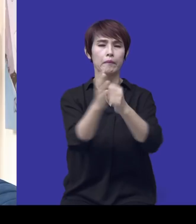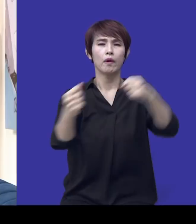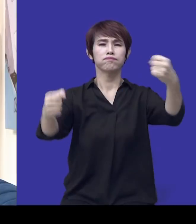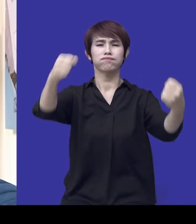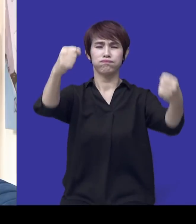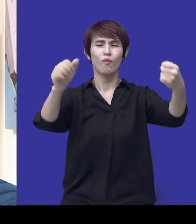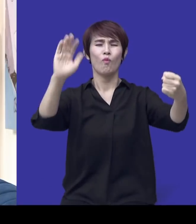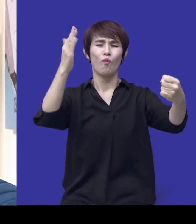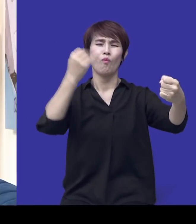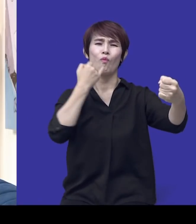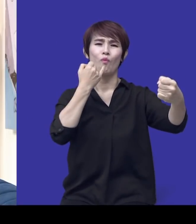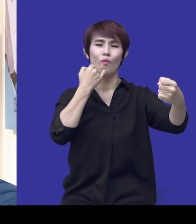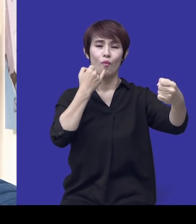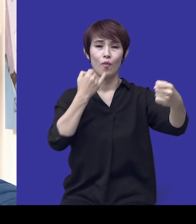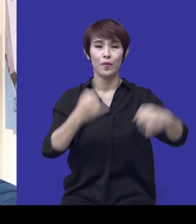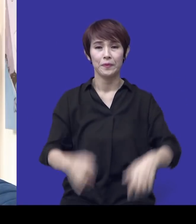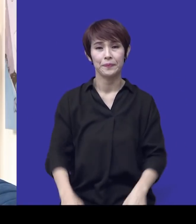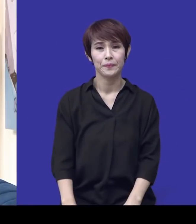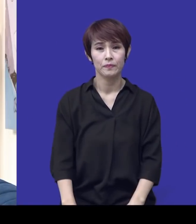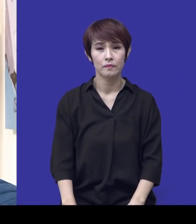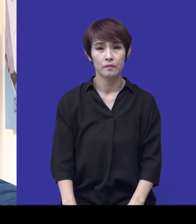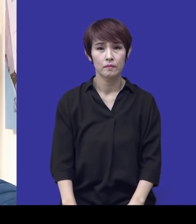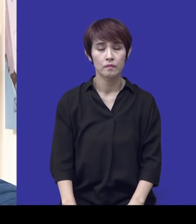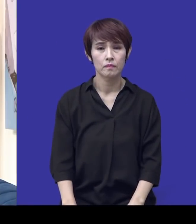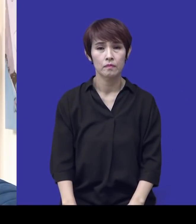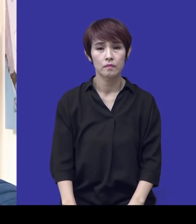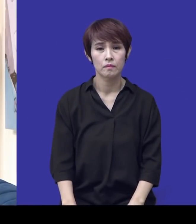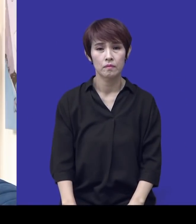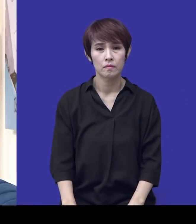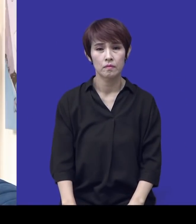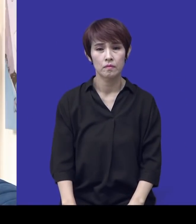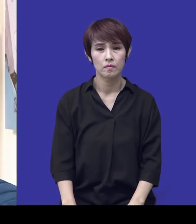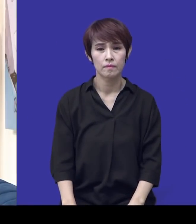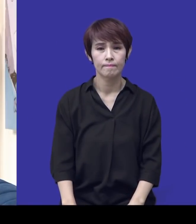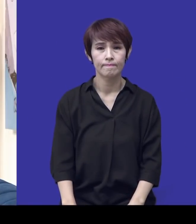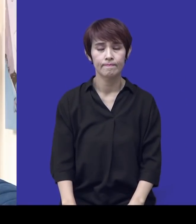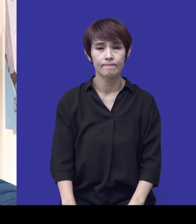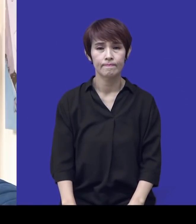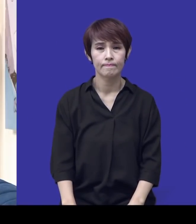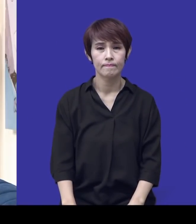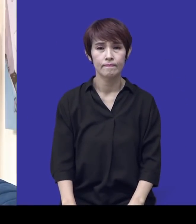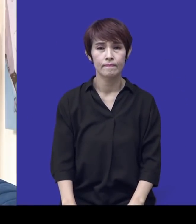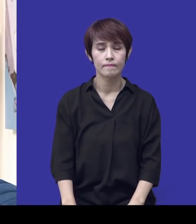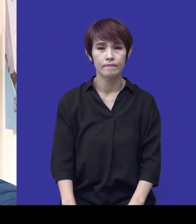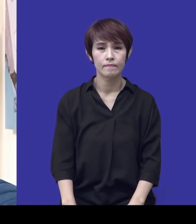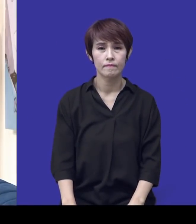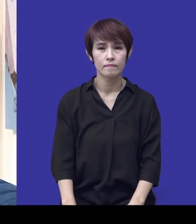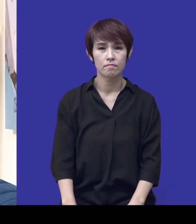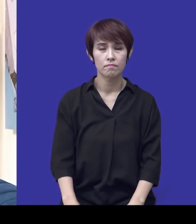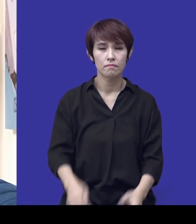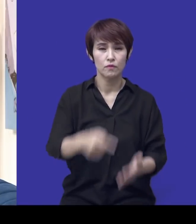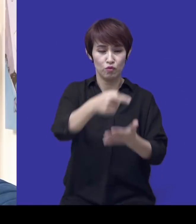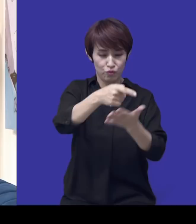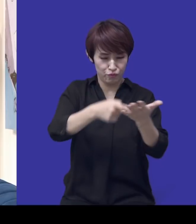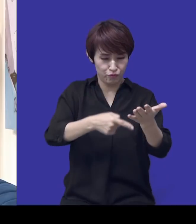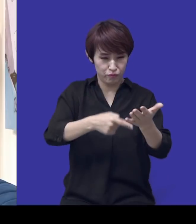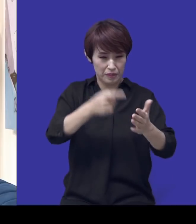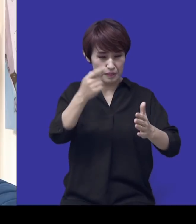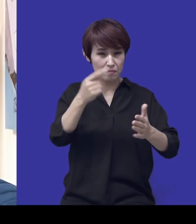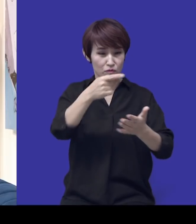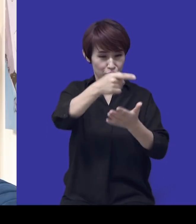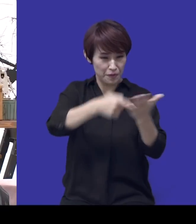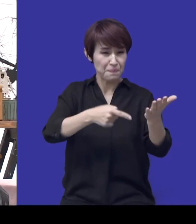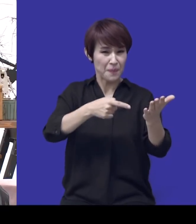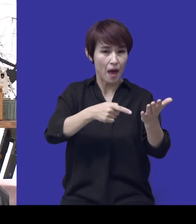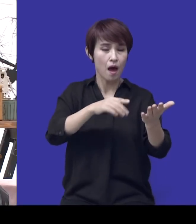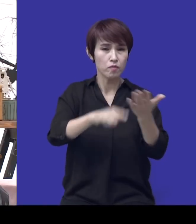네네. 그게 근데 보통은 그걸 보상성 다한증이라고 하는데 그렇게 실패하는 경우가 제가 알기로는